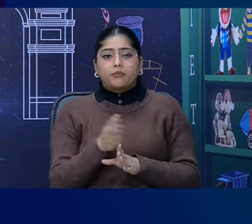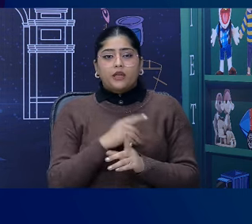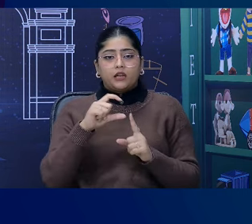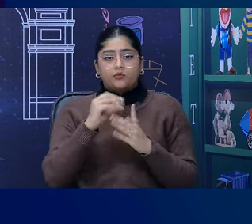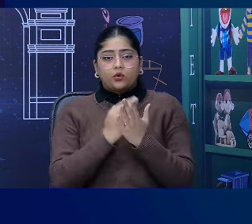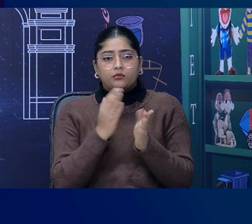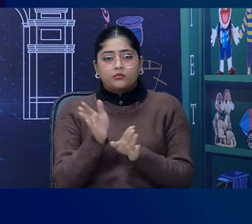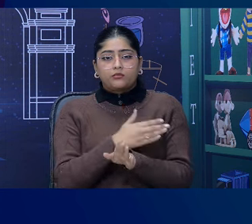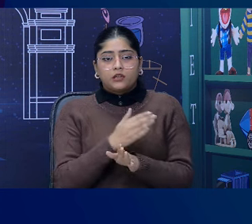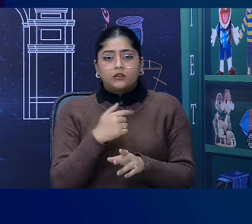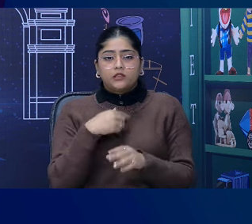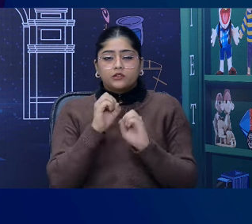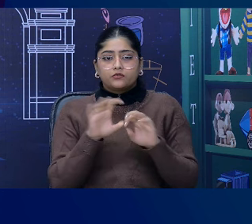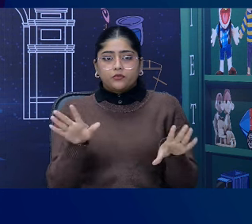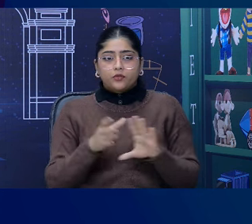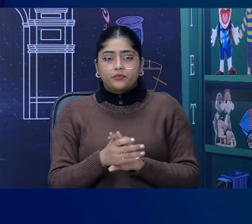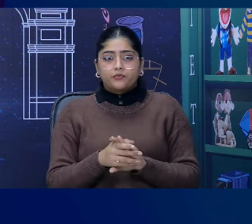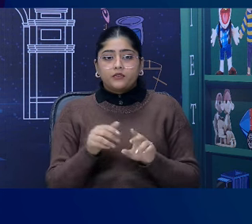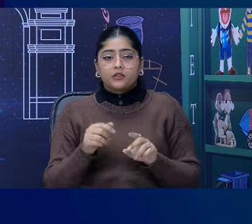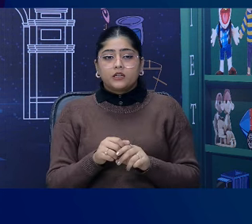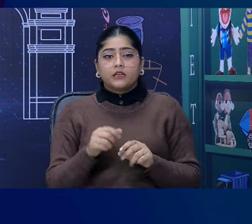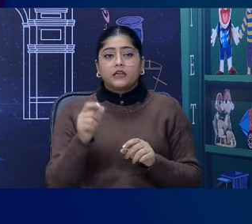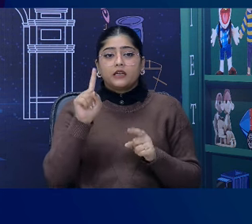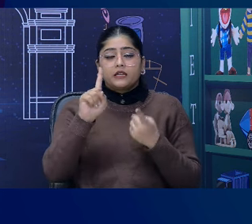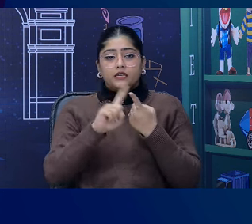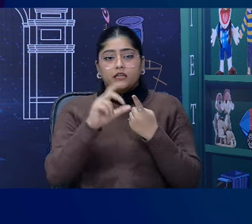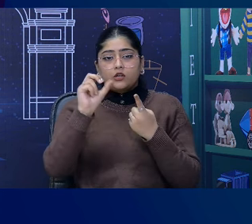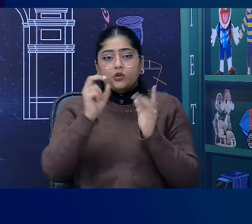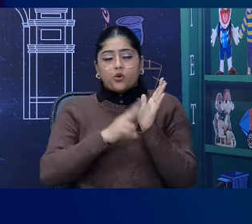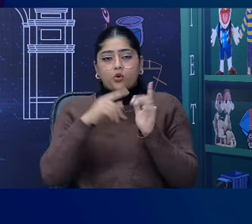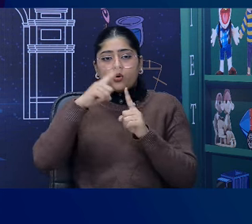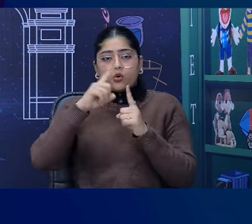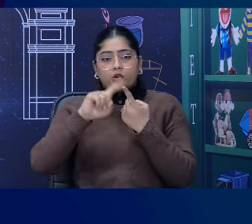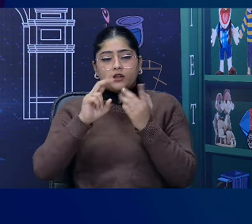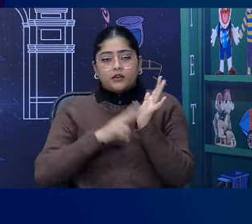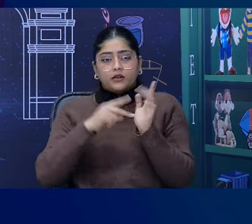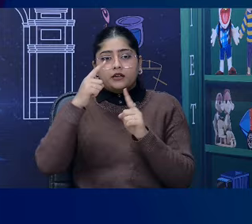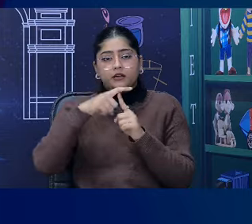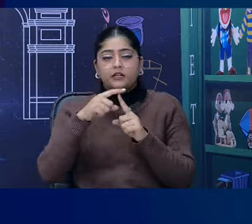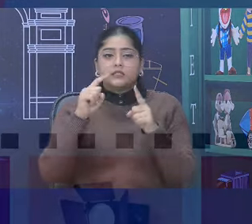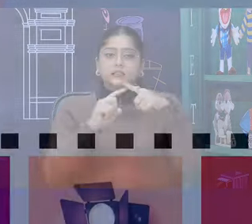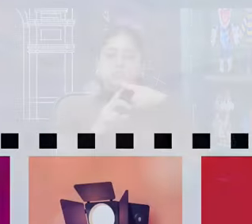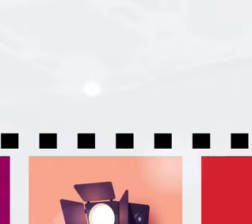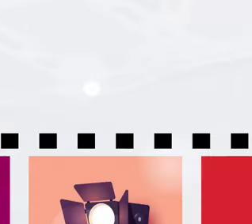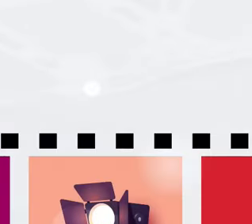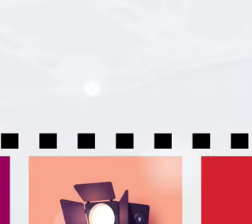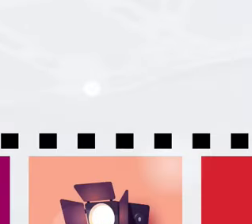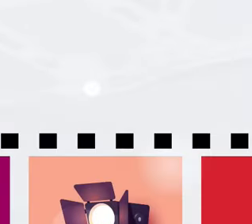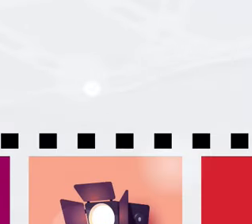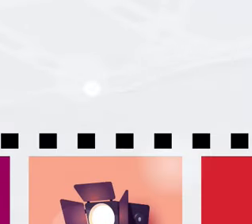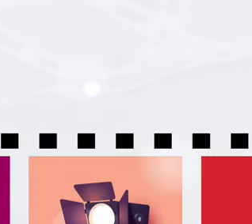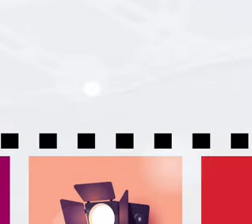जरूरी बात हम आपके साथ साझा करने चाहेंगे अपने ई कंटेंट प्रतियोगिता के बारे में जो आपको अपनी टेलीविजन स्क्रीन पर नजर आ रहा है ये अखिल